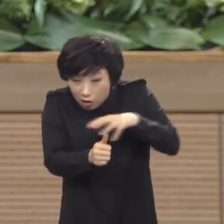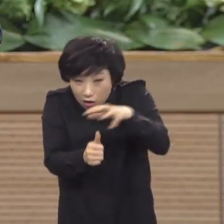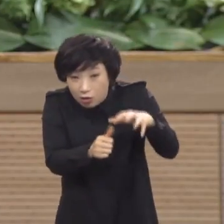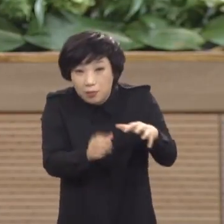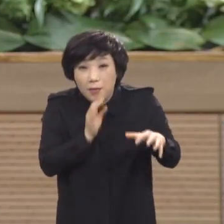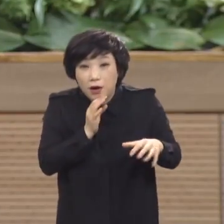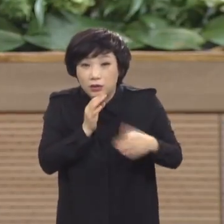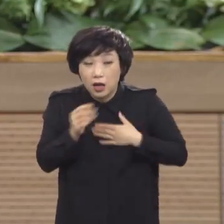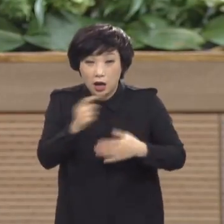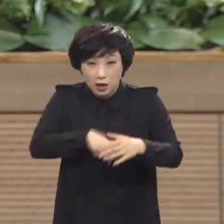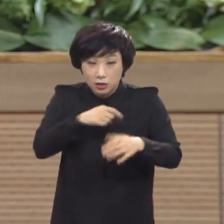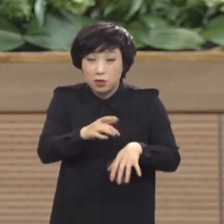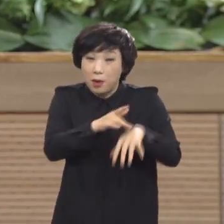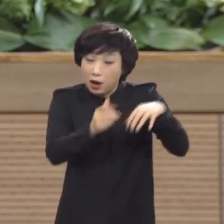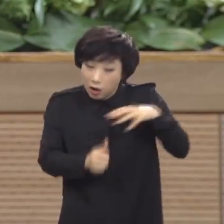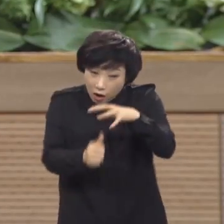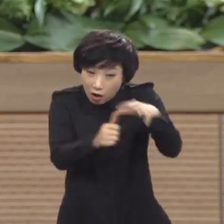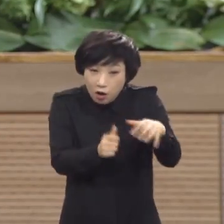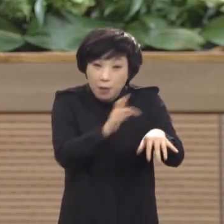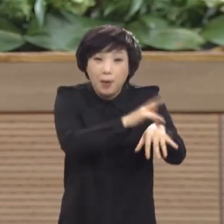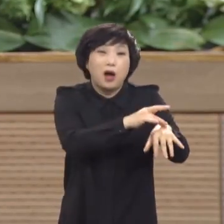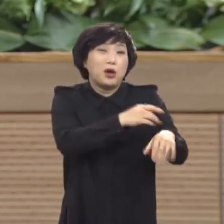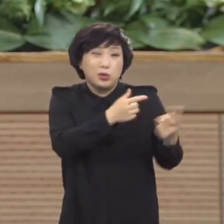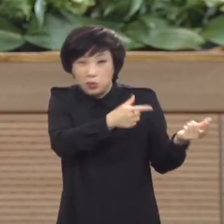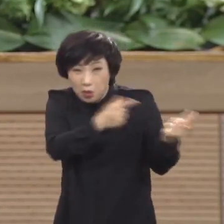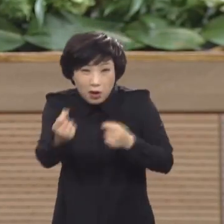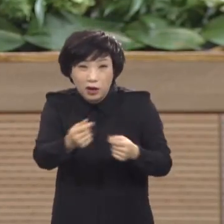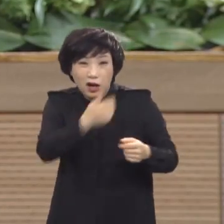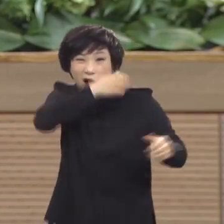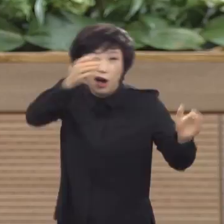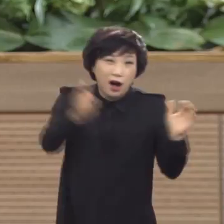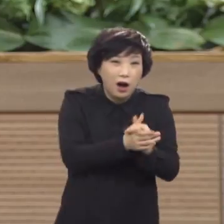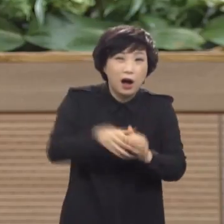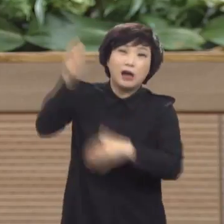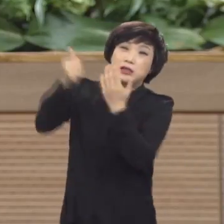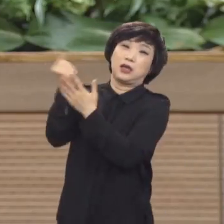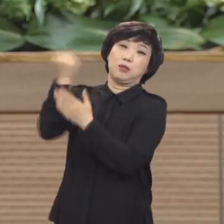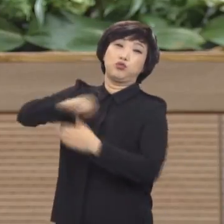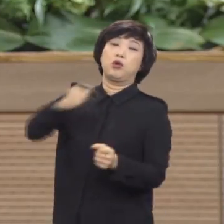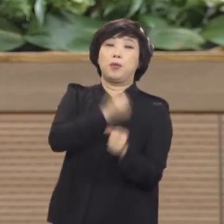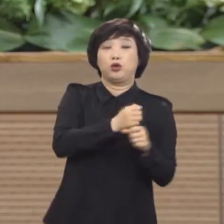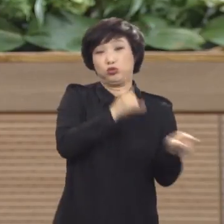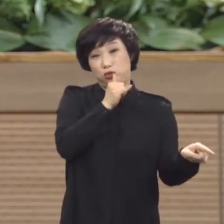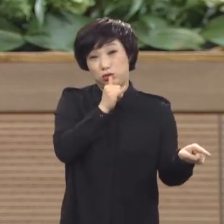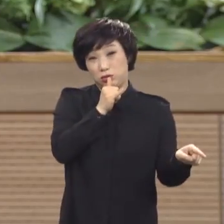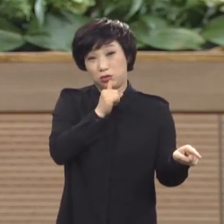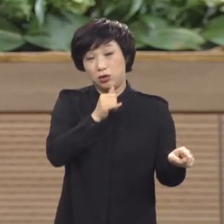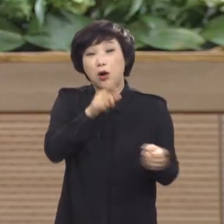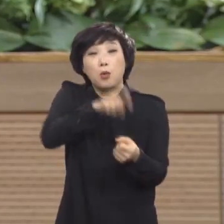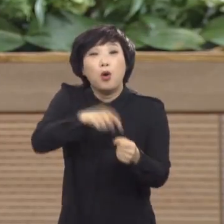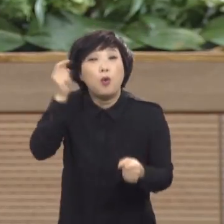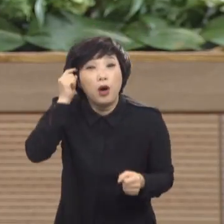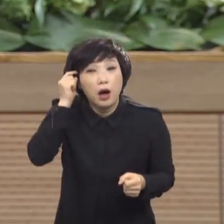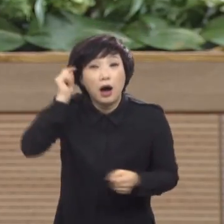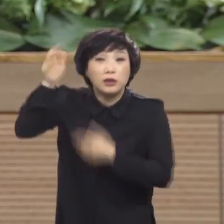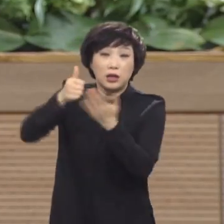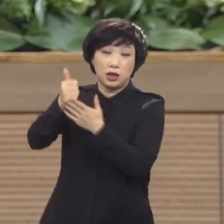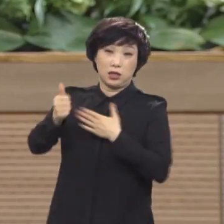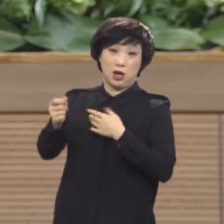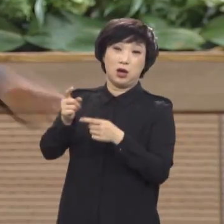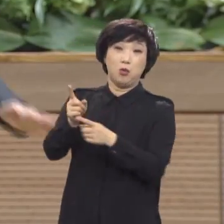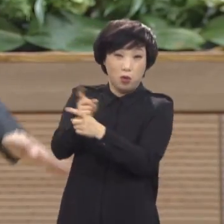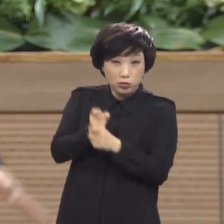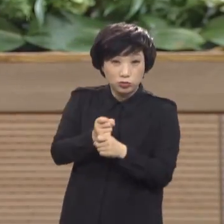우리 속에서 지배하고 저와 똑같은 짓을 하나님께 하게 한다 이 말입니다. 목적이 뭐요? 하나님과